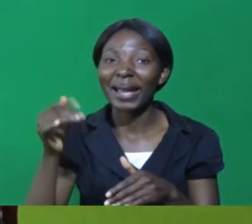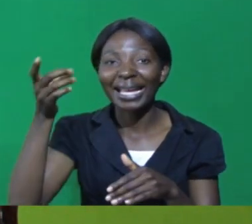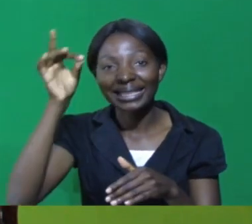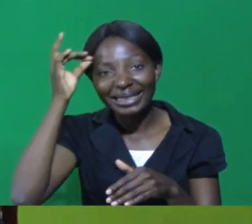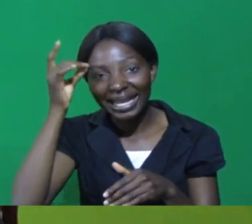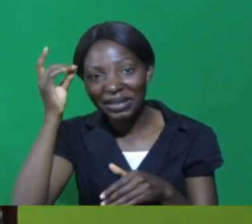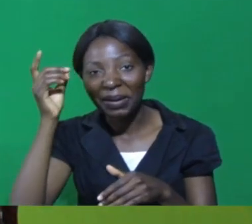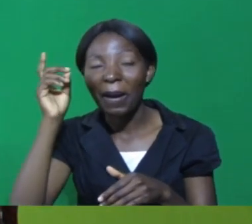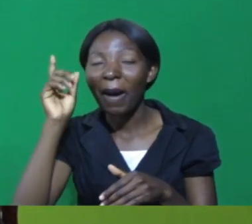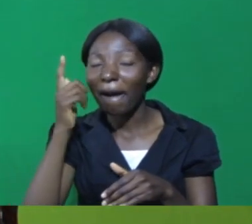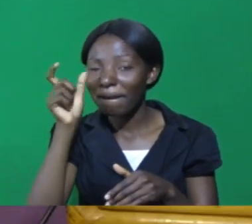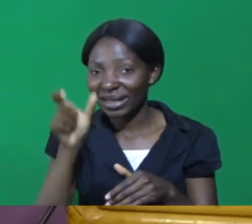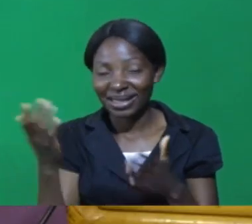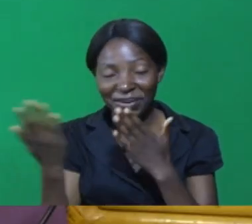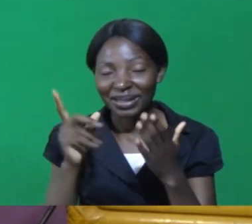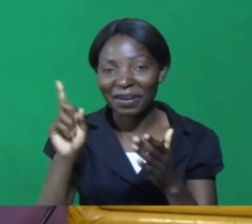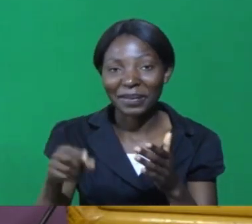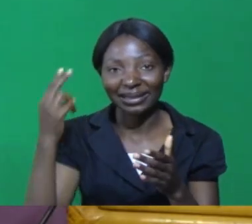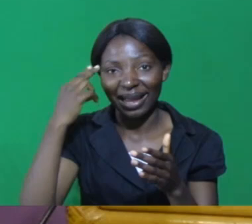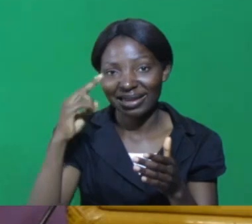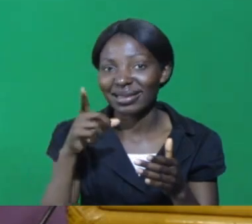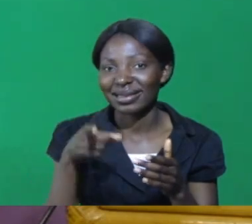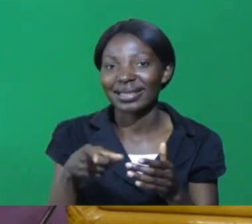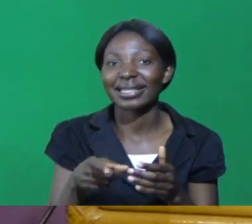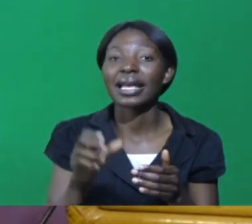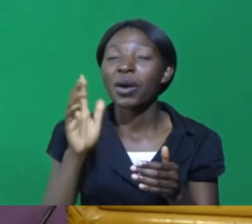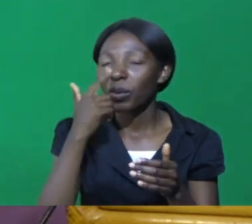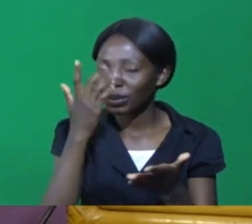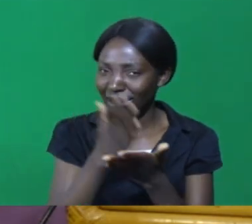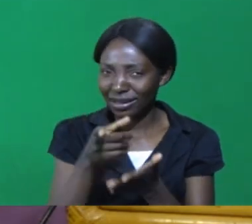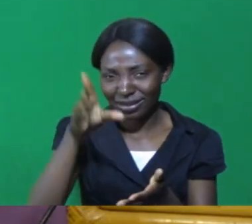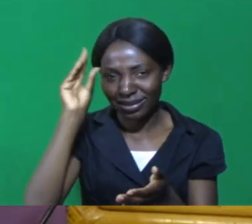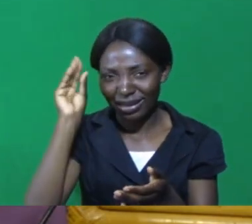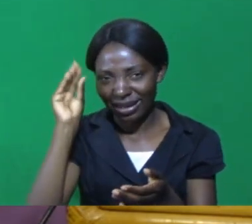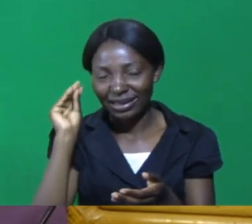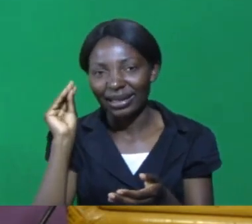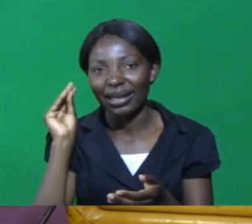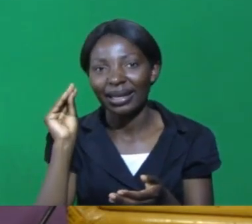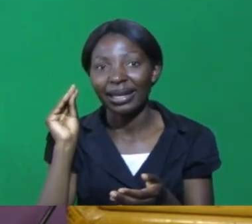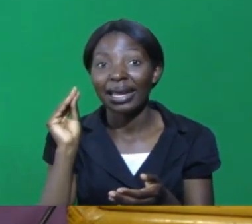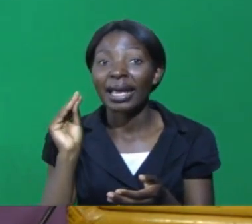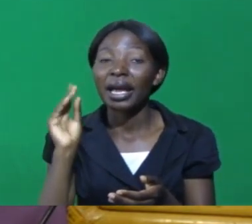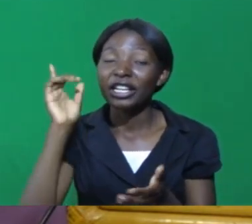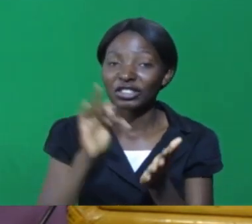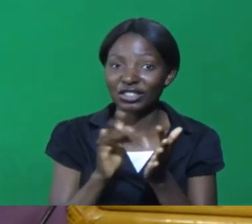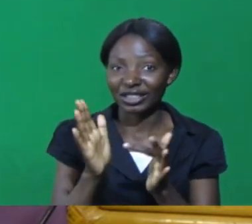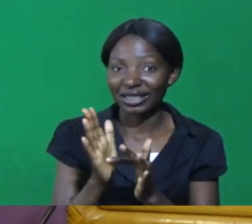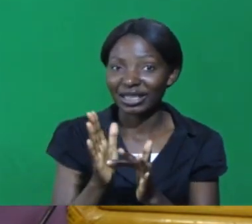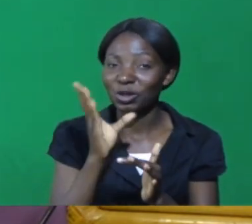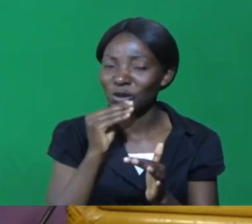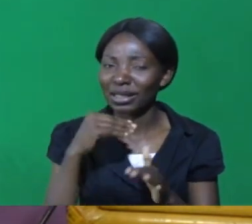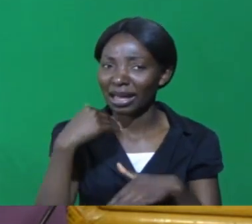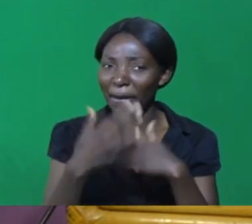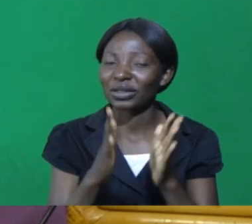unorava ngaacherekedze. Matangira akaita zvidzidzo zvedu ateereri, Jesu angataura zvinongedzo